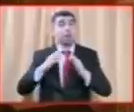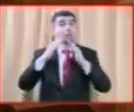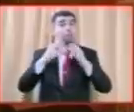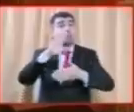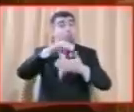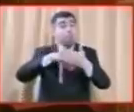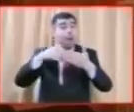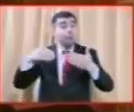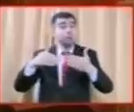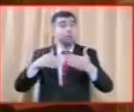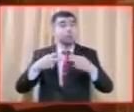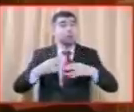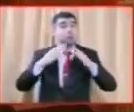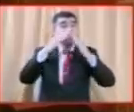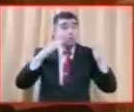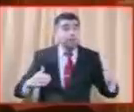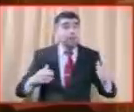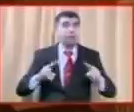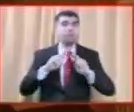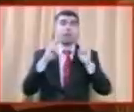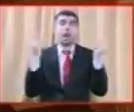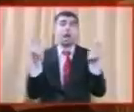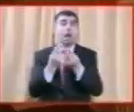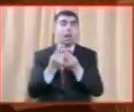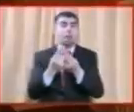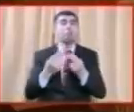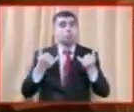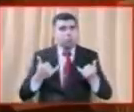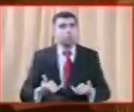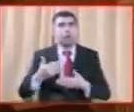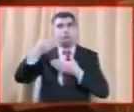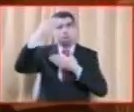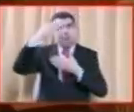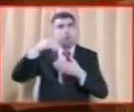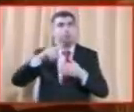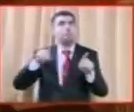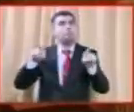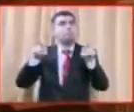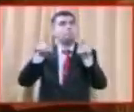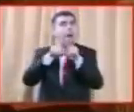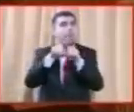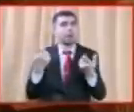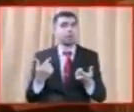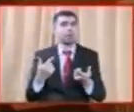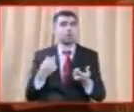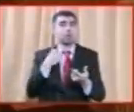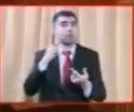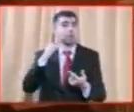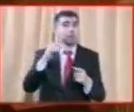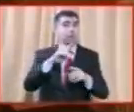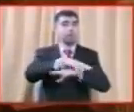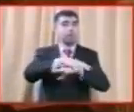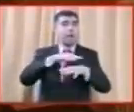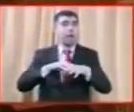في العالم، وعندنا حنا مخطط في المناطق الجبليه ديالنا من الحوايج اللي كيخدم عليها المبادره